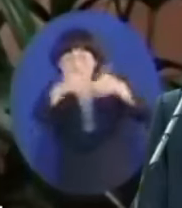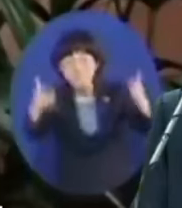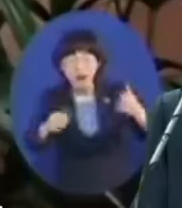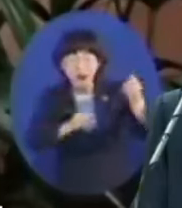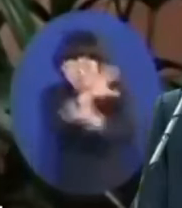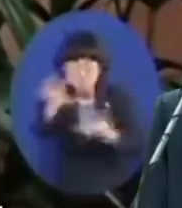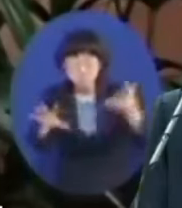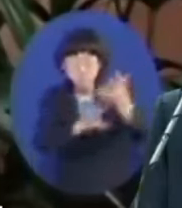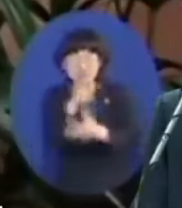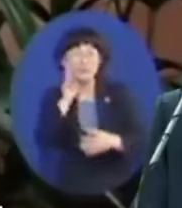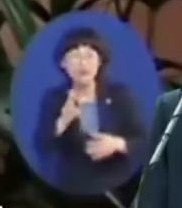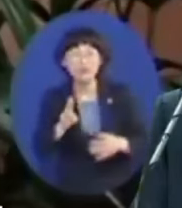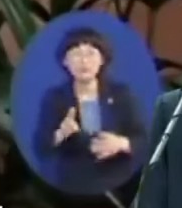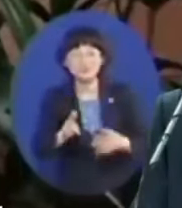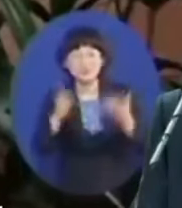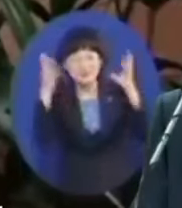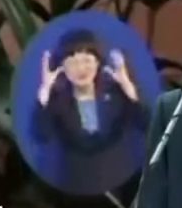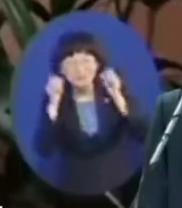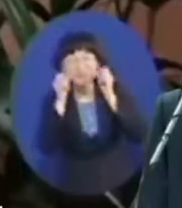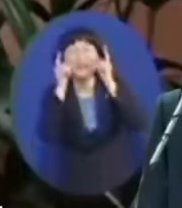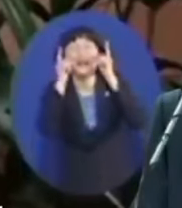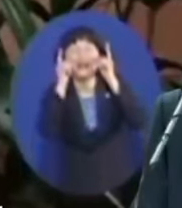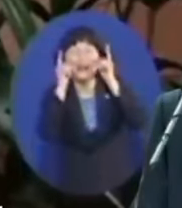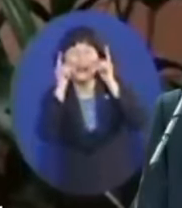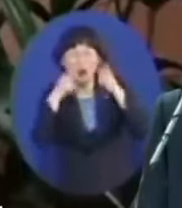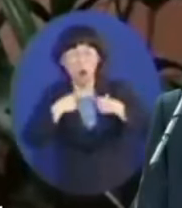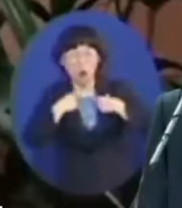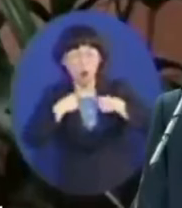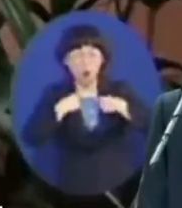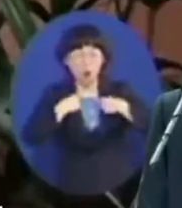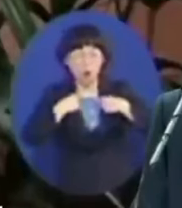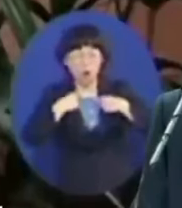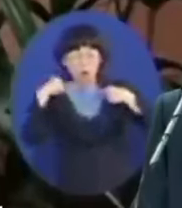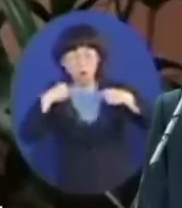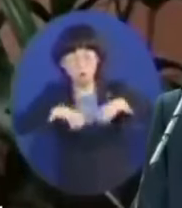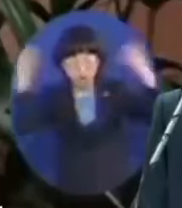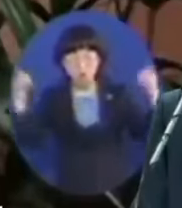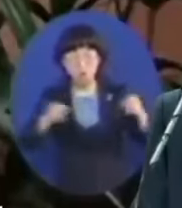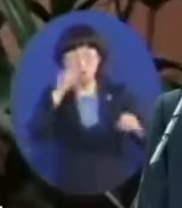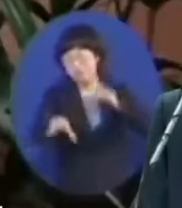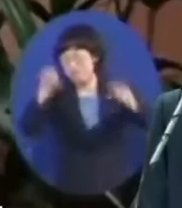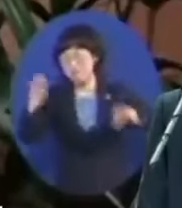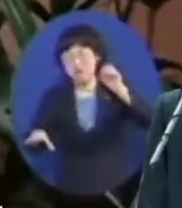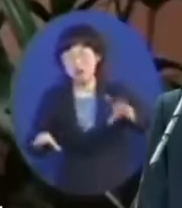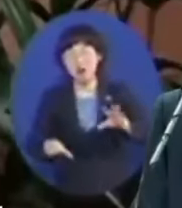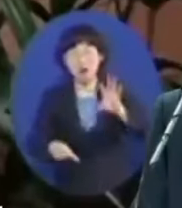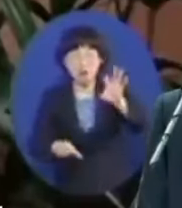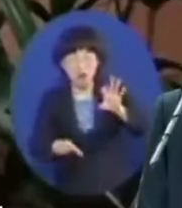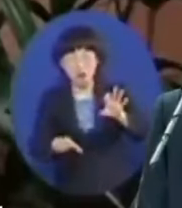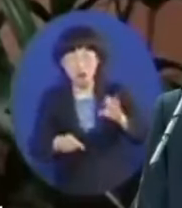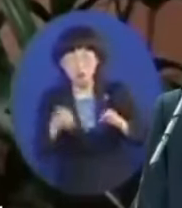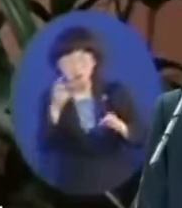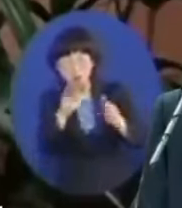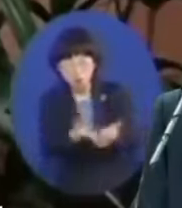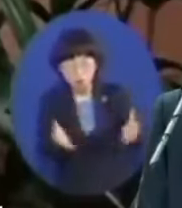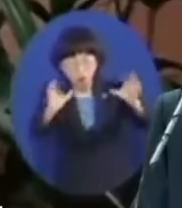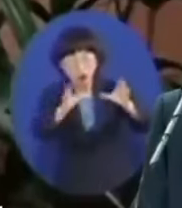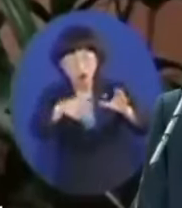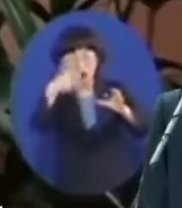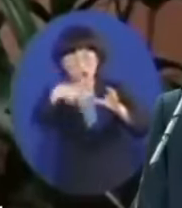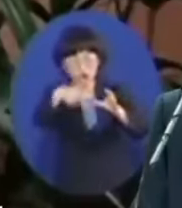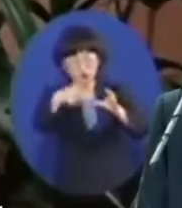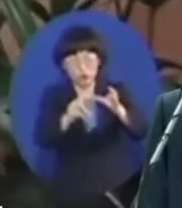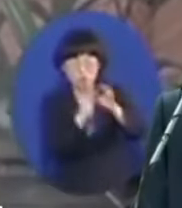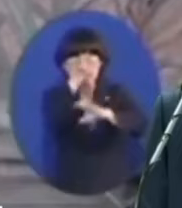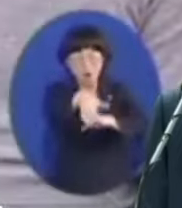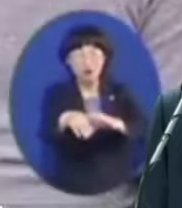없습니다. 애들이 다 일어나서 그냥 옷도 이구석 저구석 던져놓고 요강에 오줌도 넘치도록 해가지고서 방바닥에 오줌이